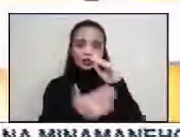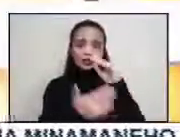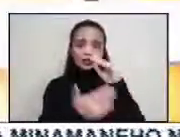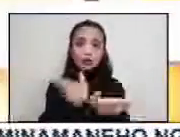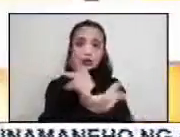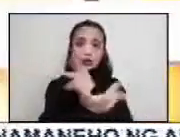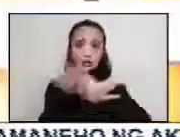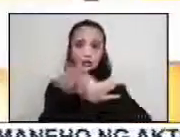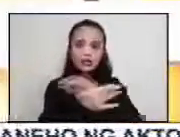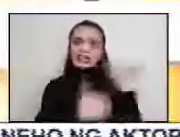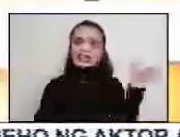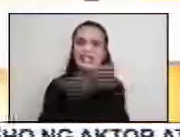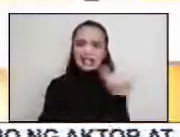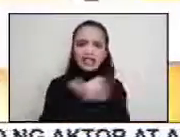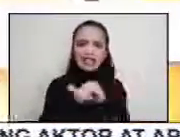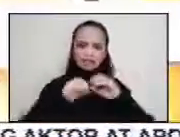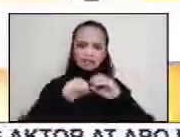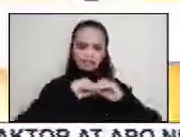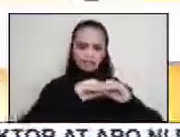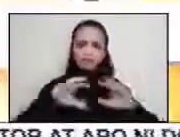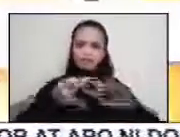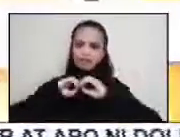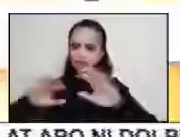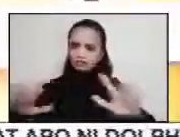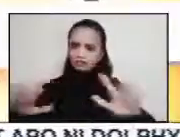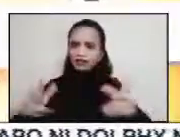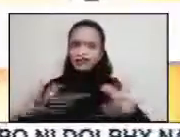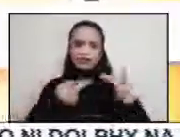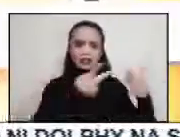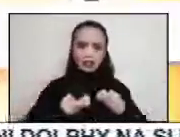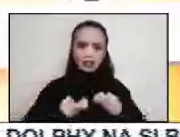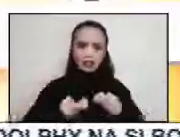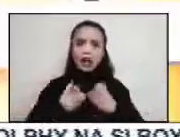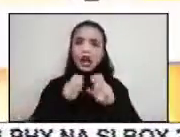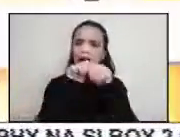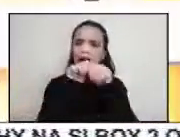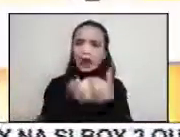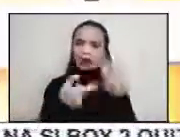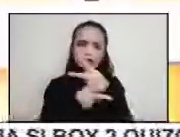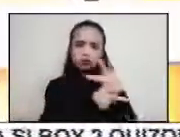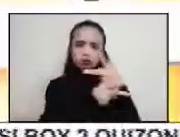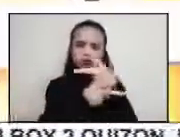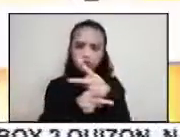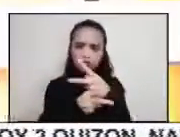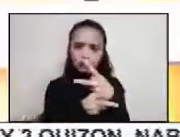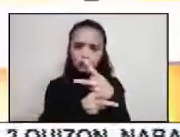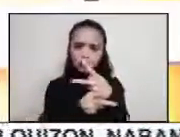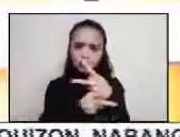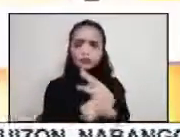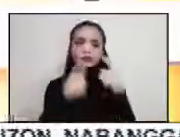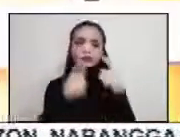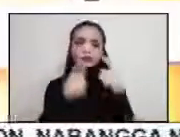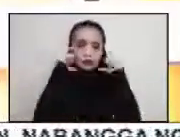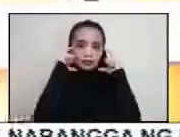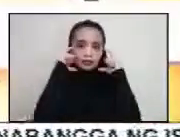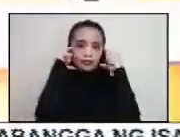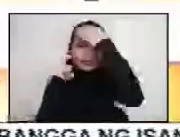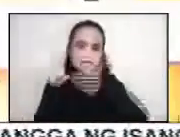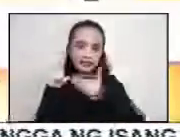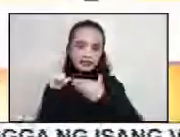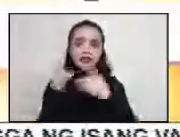sa proseso yan eh. Kung anong naaprubahan ng FDA, ayun ang available sa atin, magpaturok na tayo. Pero uunahin nga